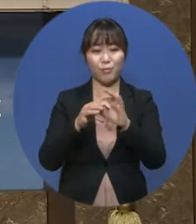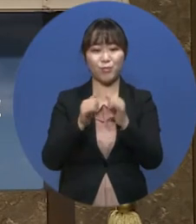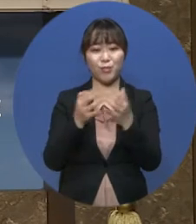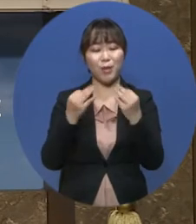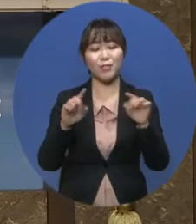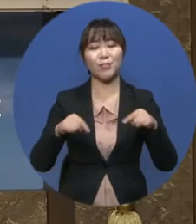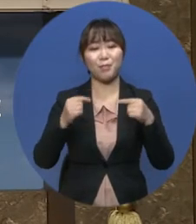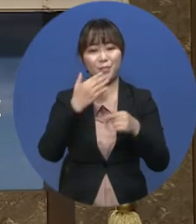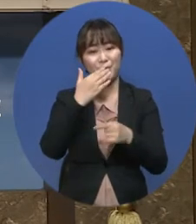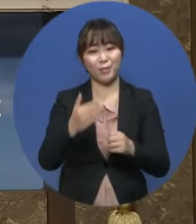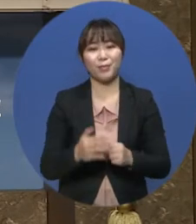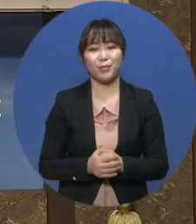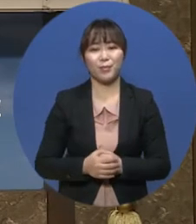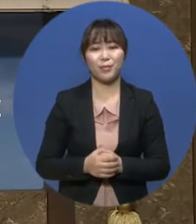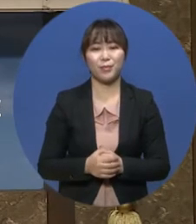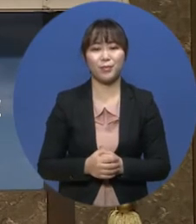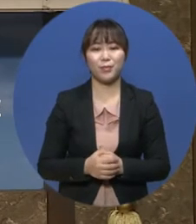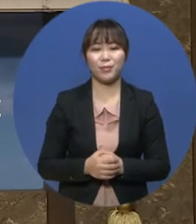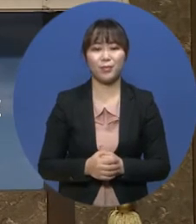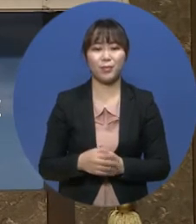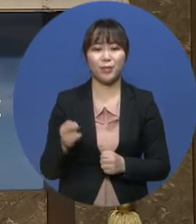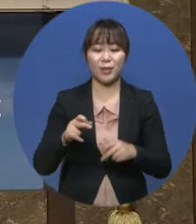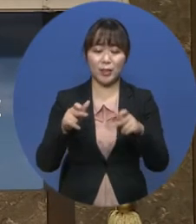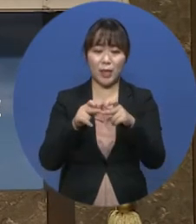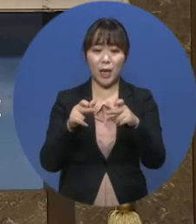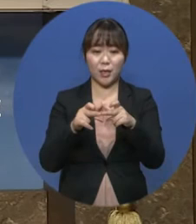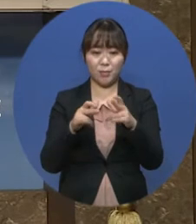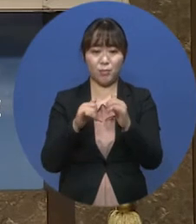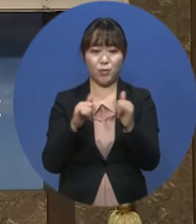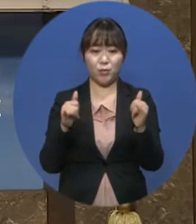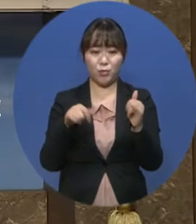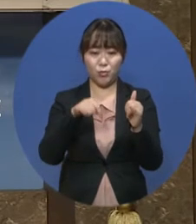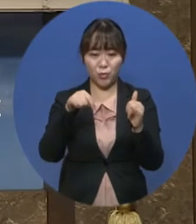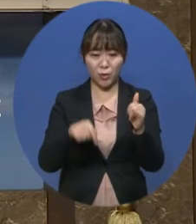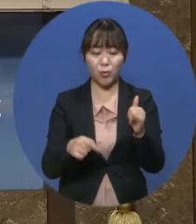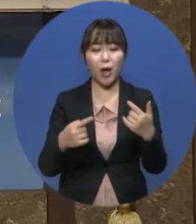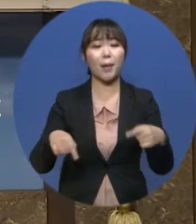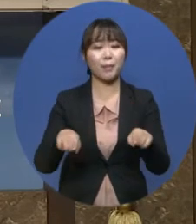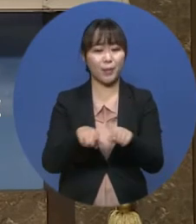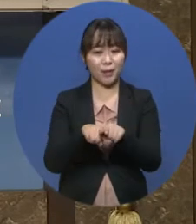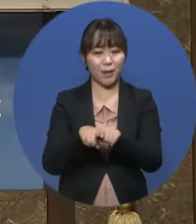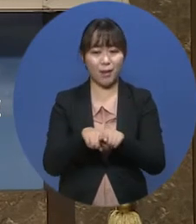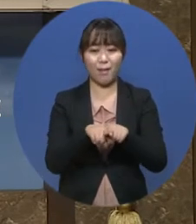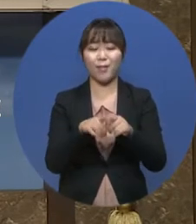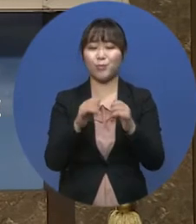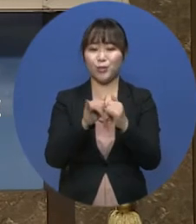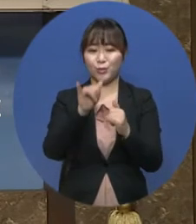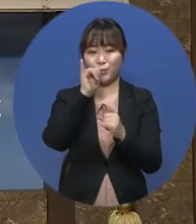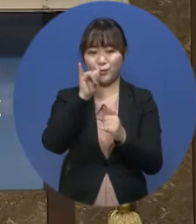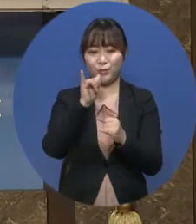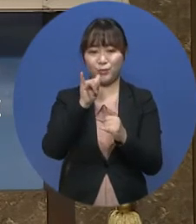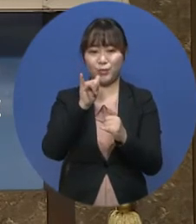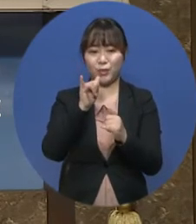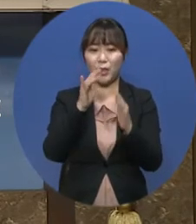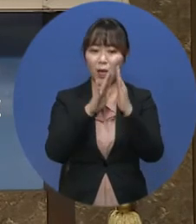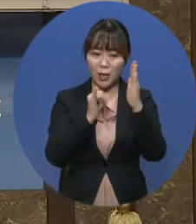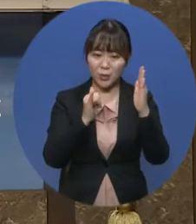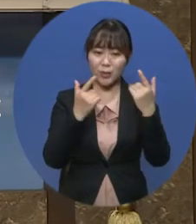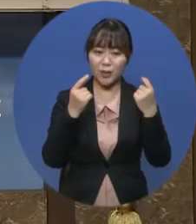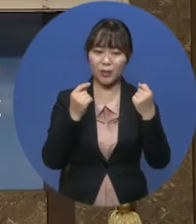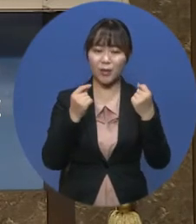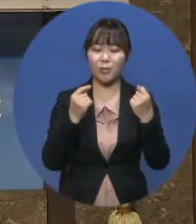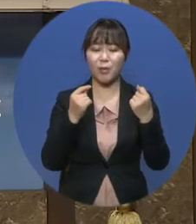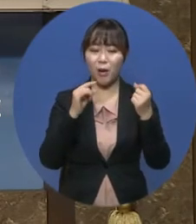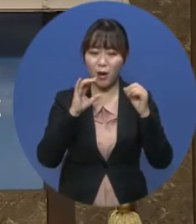많으셨고 또 어 장애를 가지신 분 중에서 같이 하실 분도 계시고 좀 가족 같이